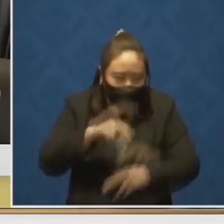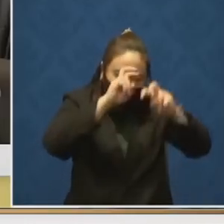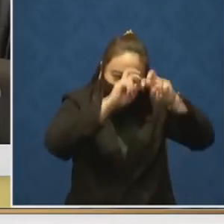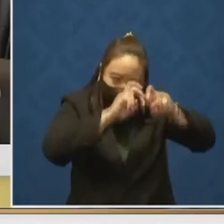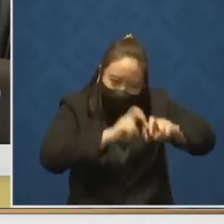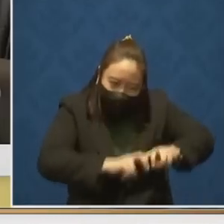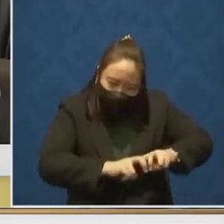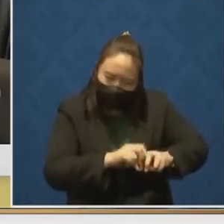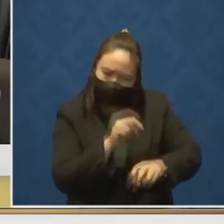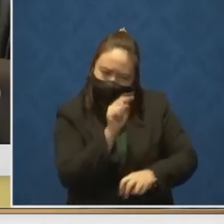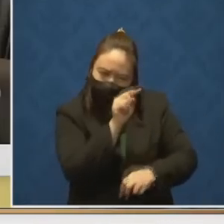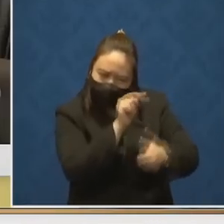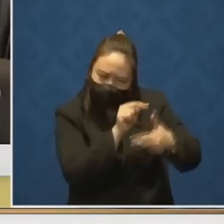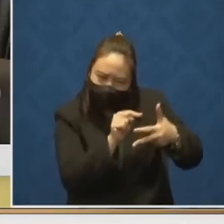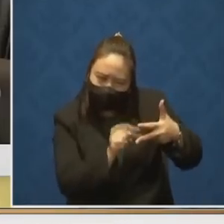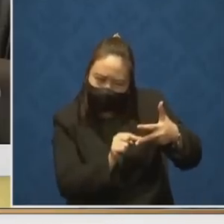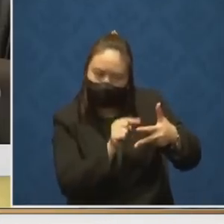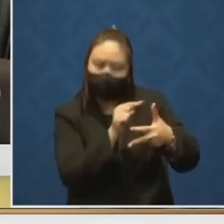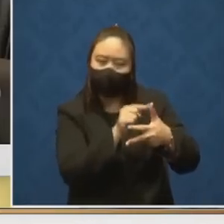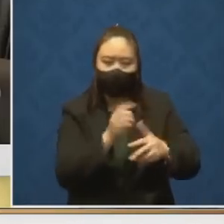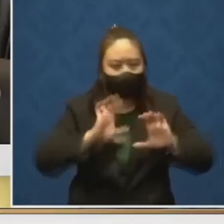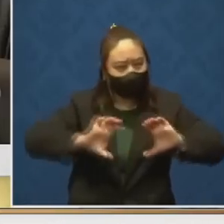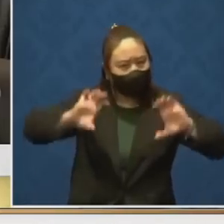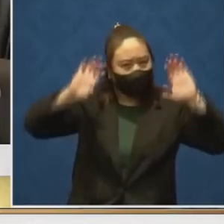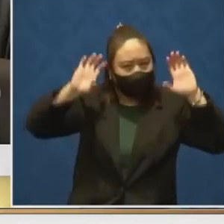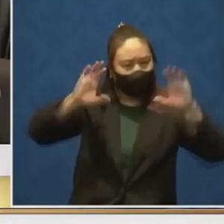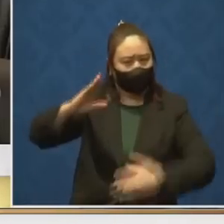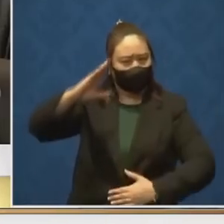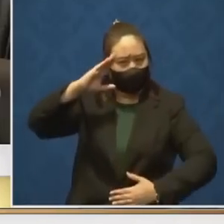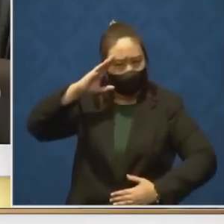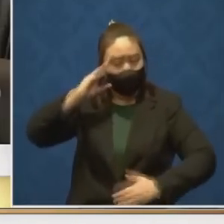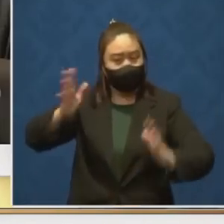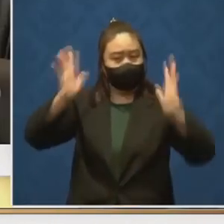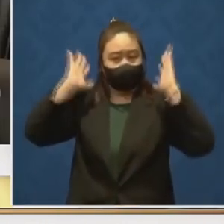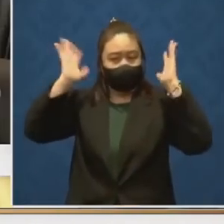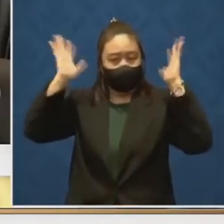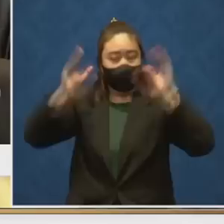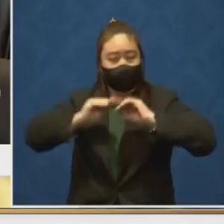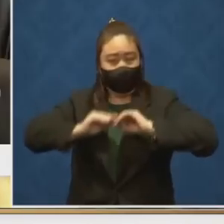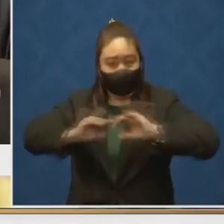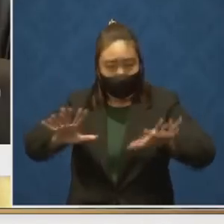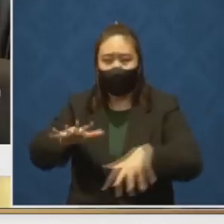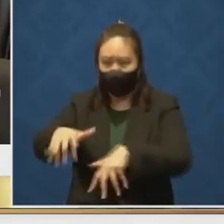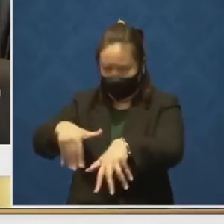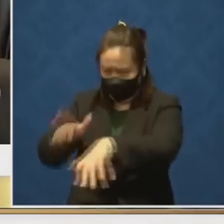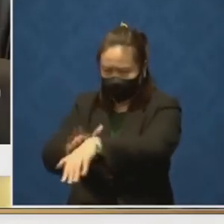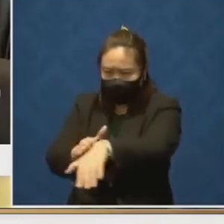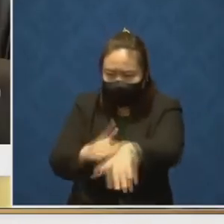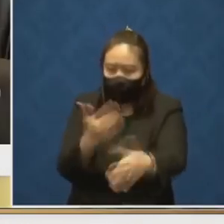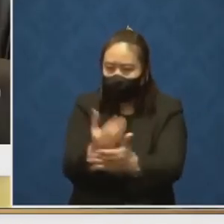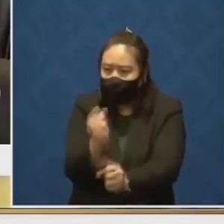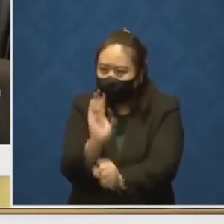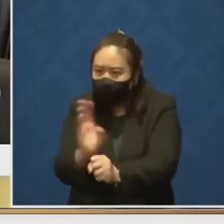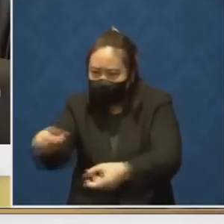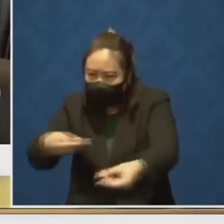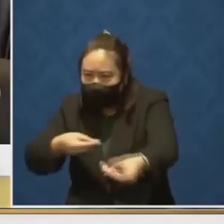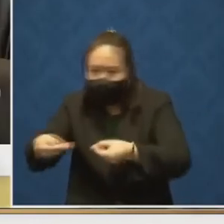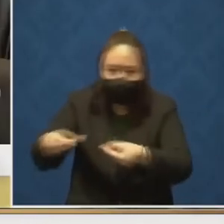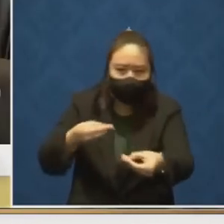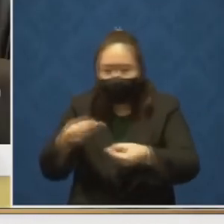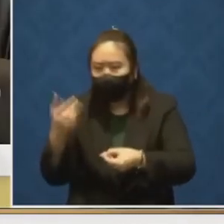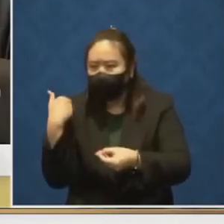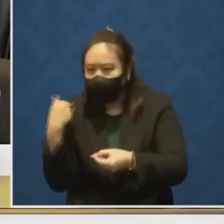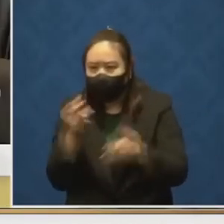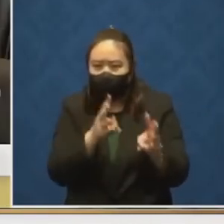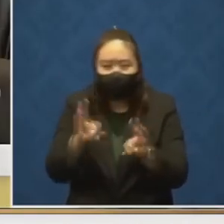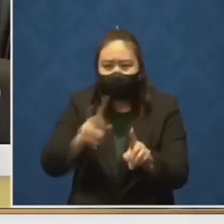ว่าเคยมีแคมเบนกปรชาสัมพัธของแัศบา ของกองทัพที่มแมเบนให้ปรชาชนรวมกัจิเงนบริจากผ่านช่องทางสาธร